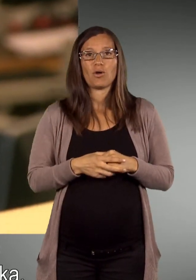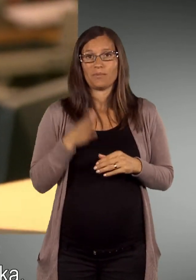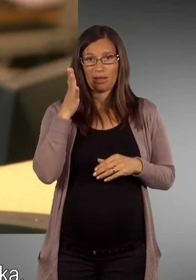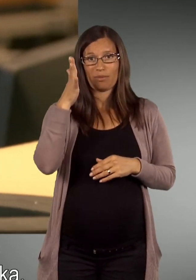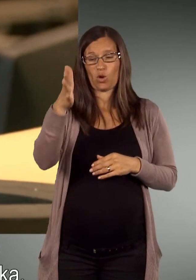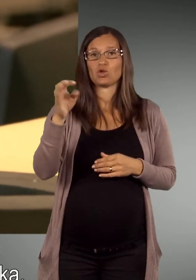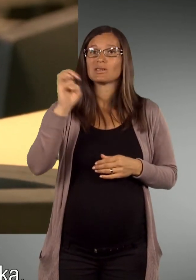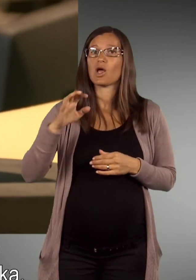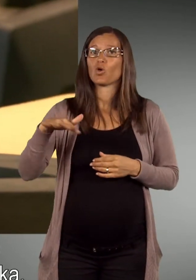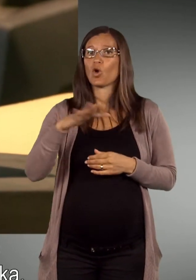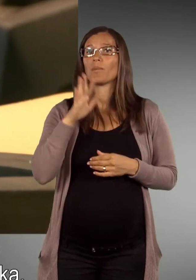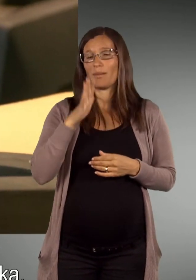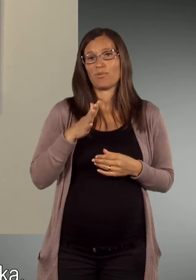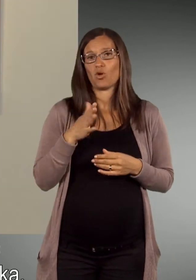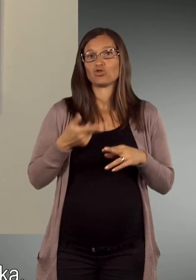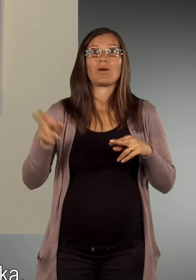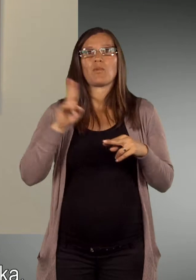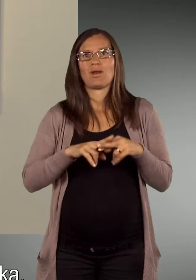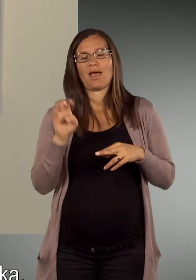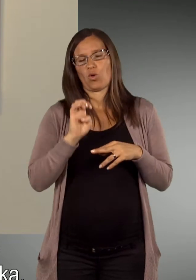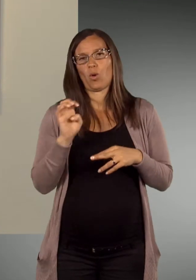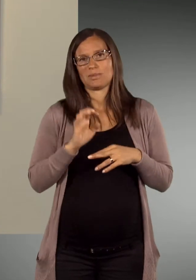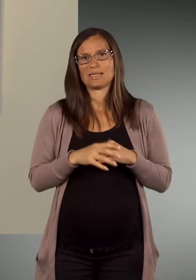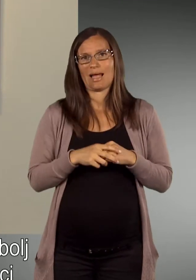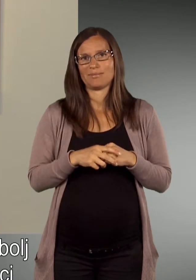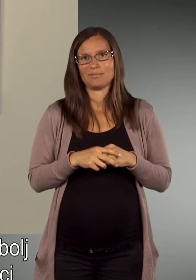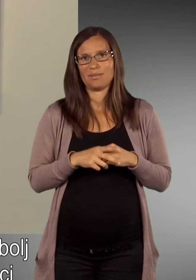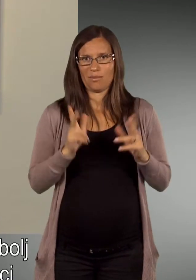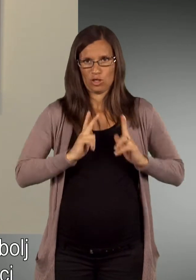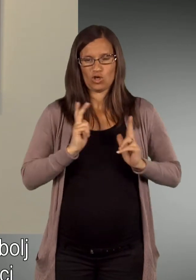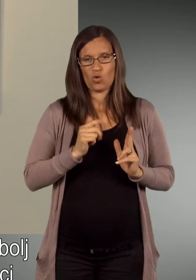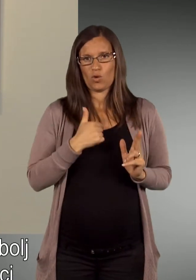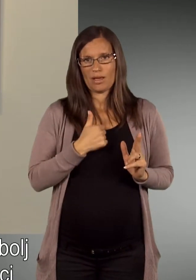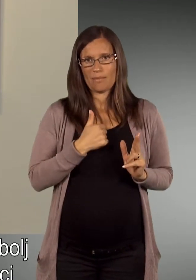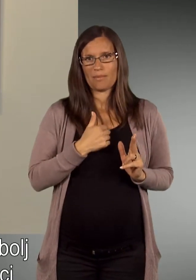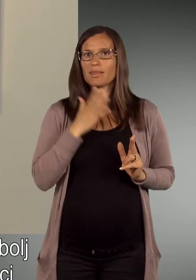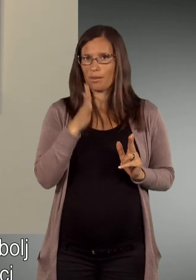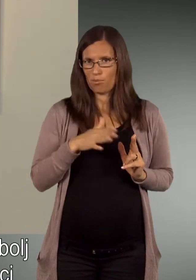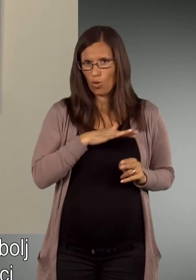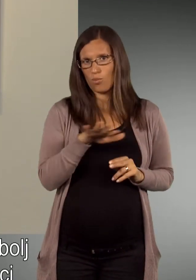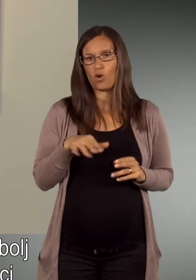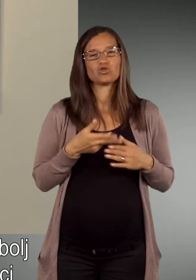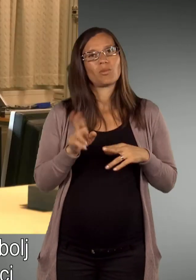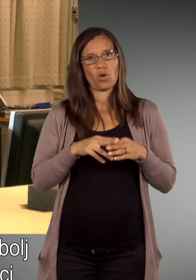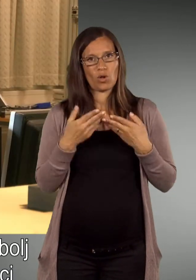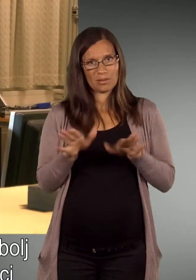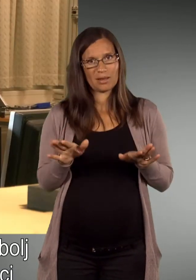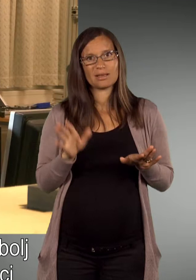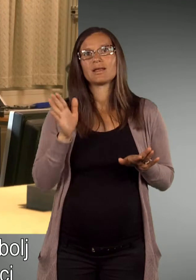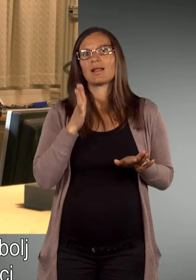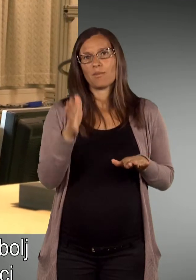Prihodnost Evrope bo po mojem še bolj evropska. Pričakujem, da bomo še bolj odprti, da